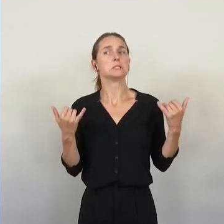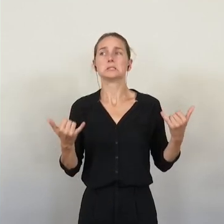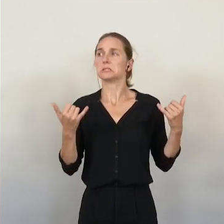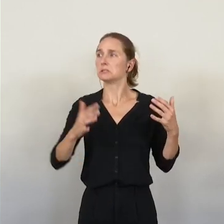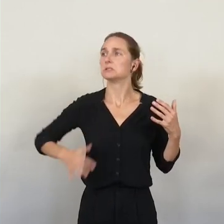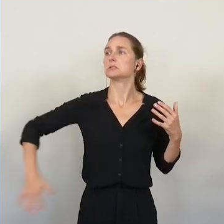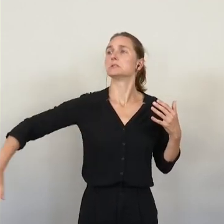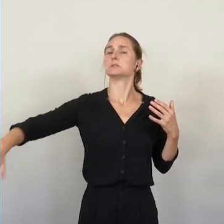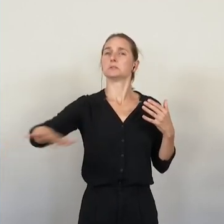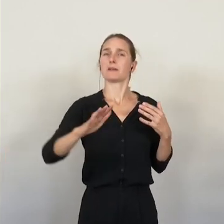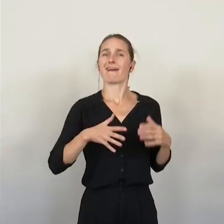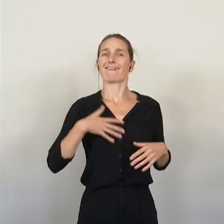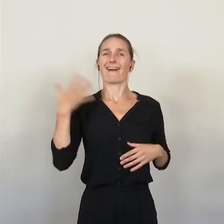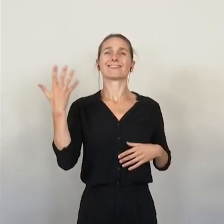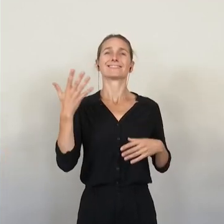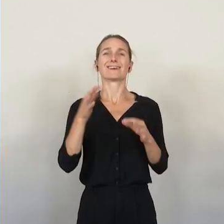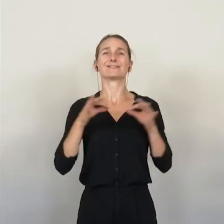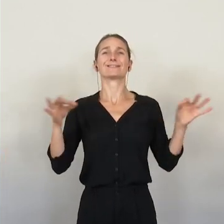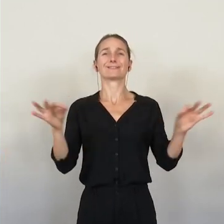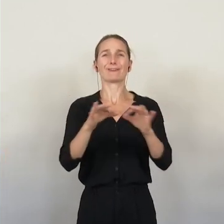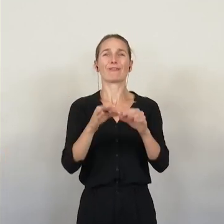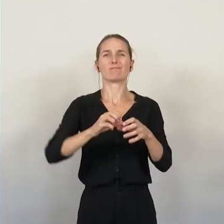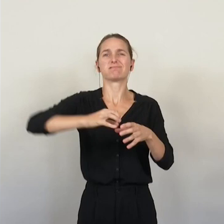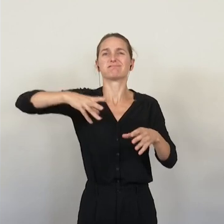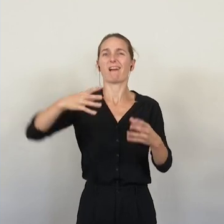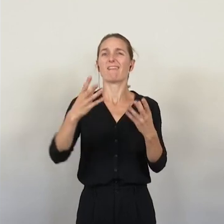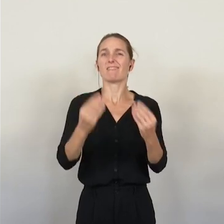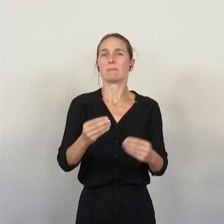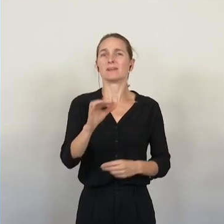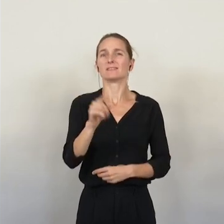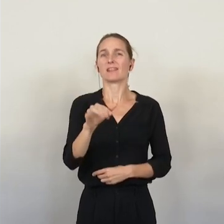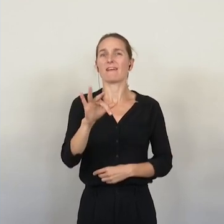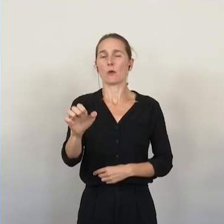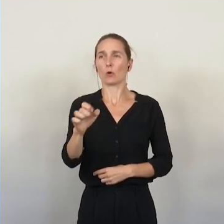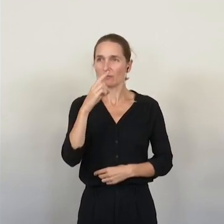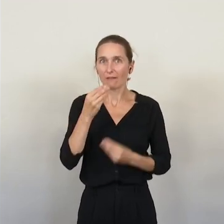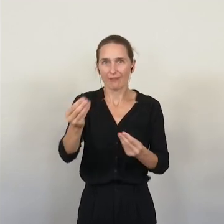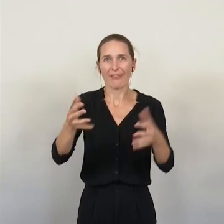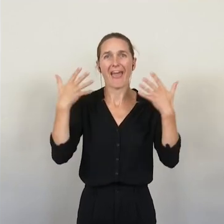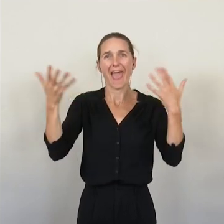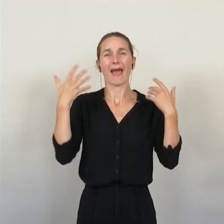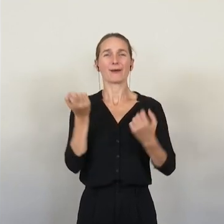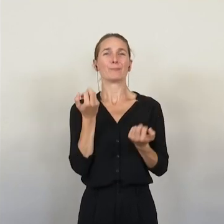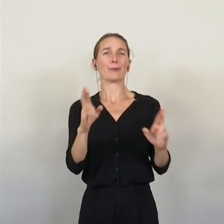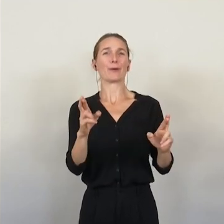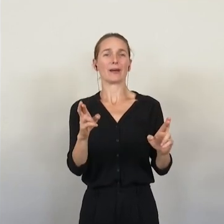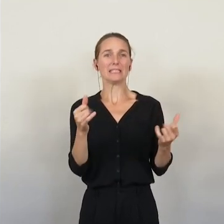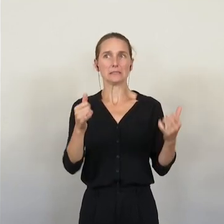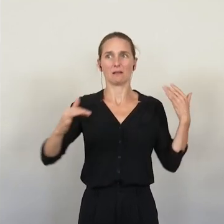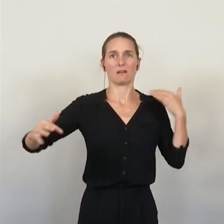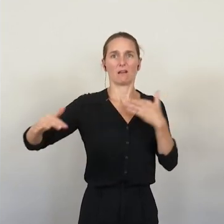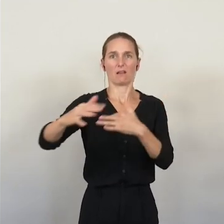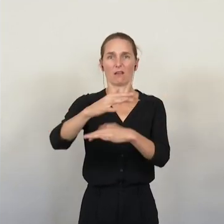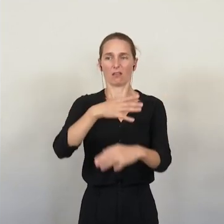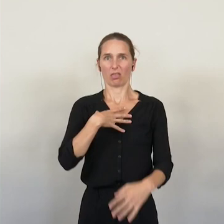ZFE est meilleur mais je suis certaine qu'ici l'air n'a jamais été aussi vicié